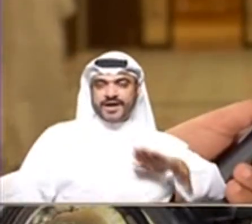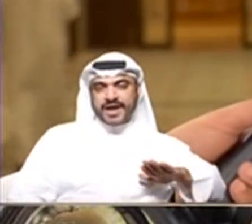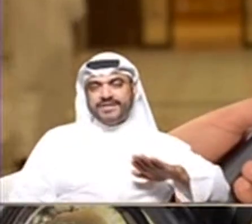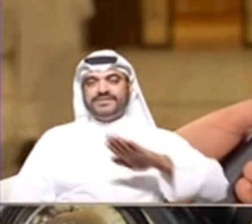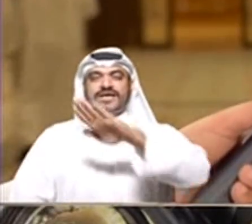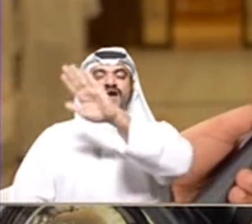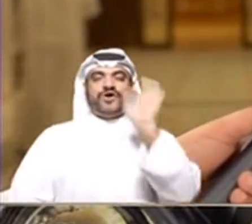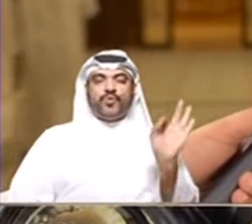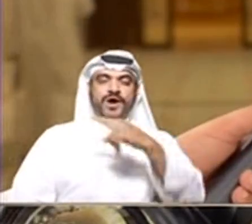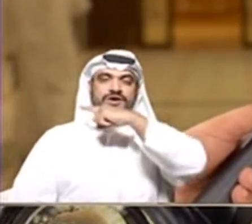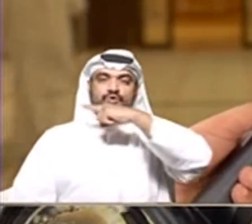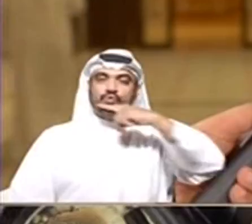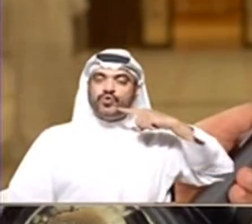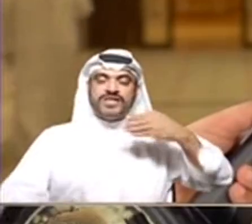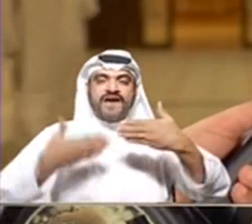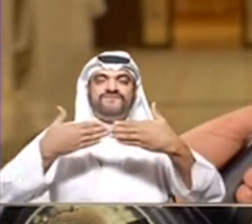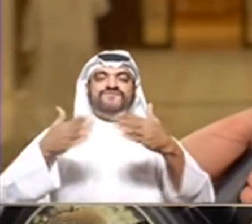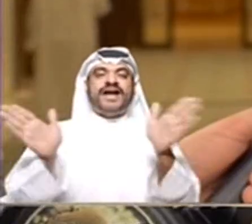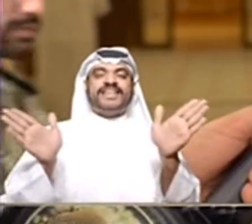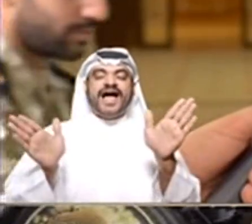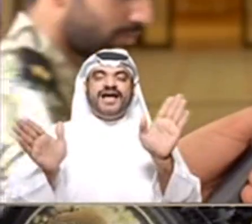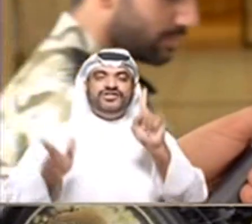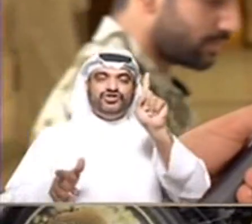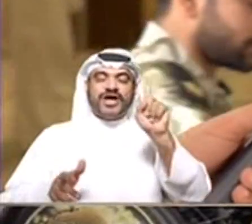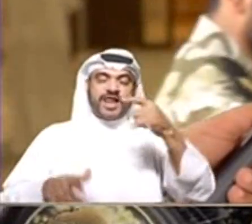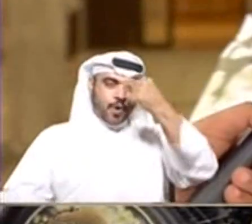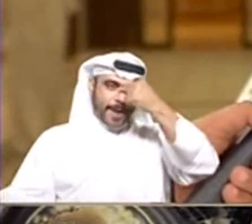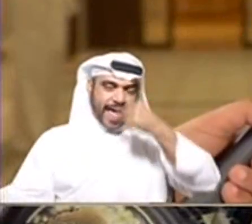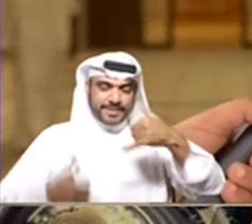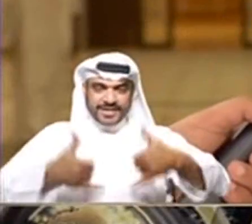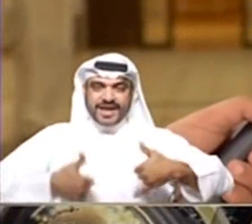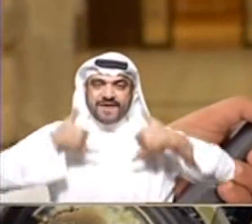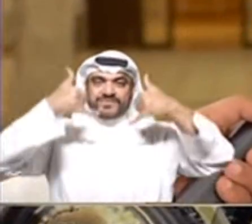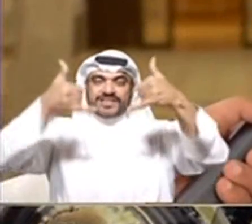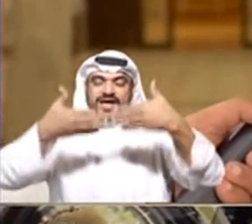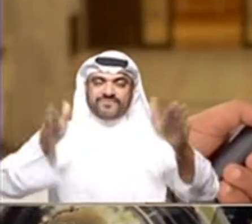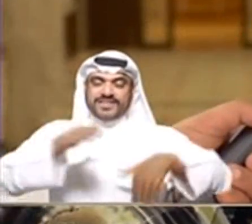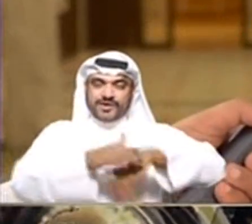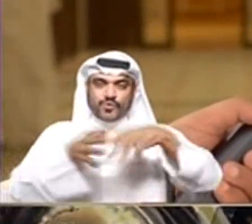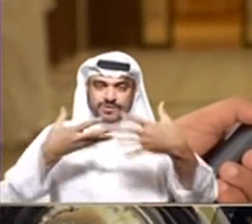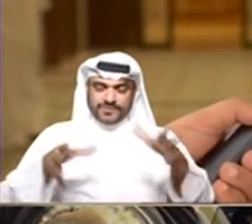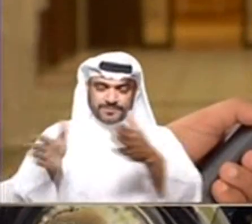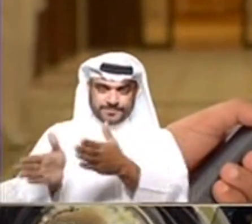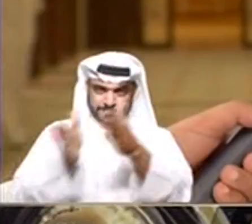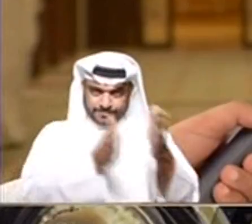فسأحضر الافتتاح وأعود مباشرة إن شاء الله بعدها. بعد